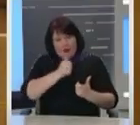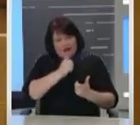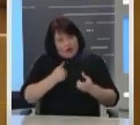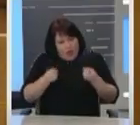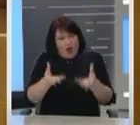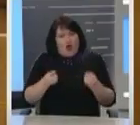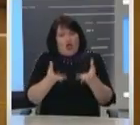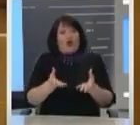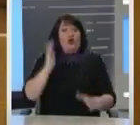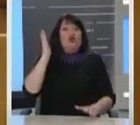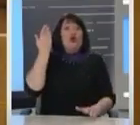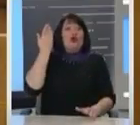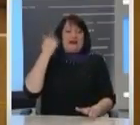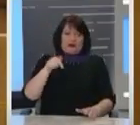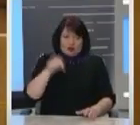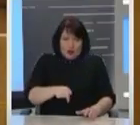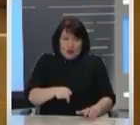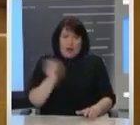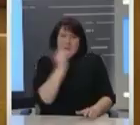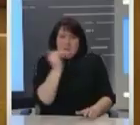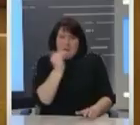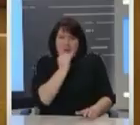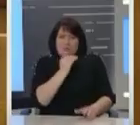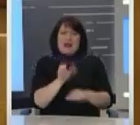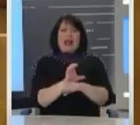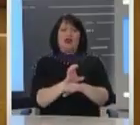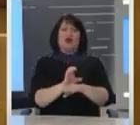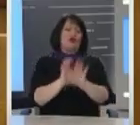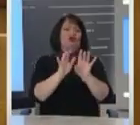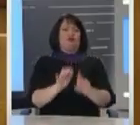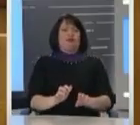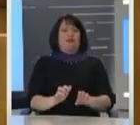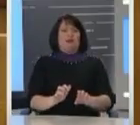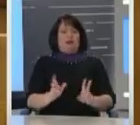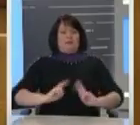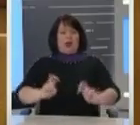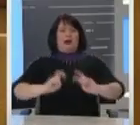τώρα πάμε άρον-άρον στους ηλεκτρονικούς πληστηριασμούς.